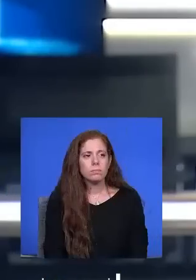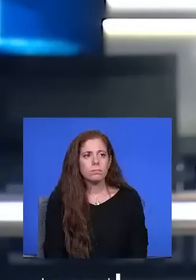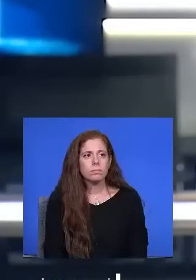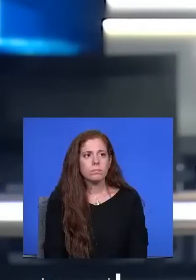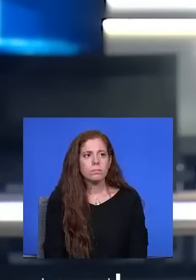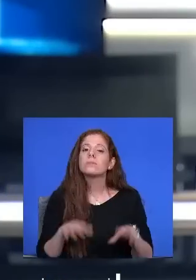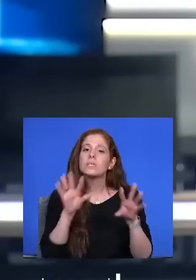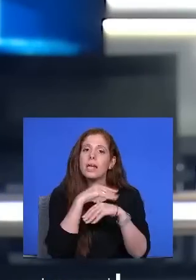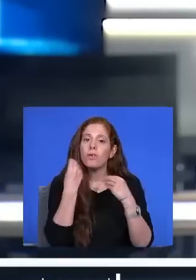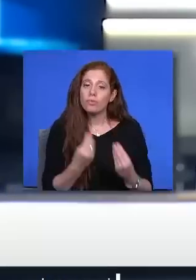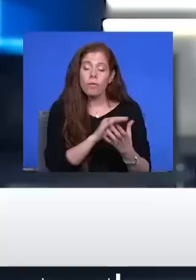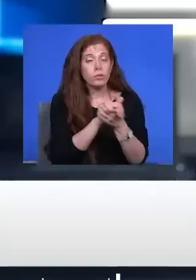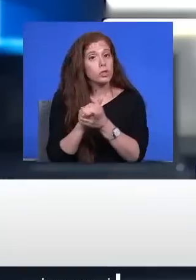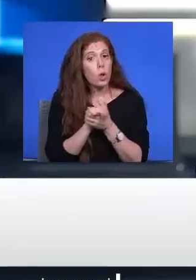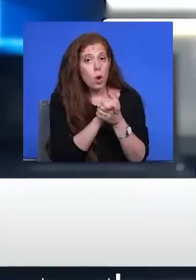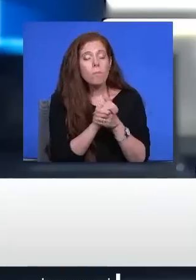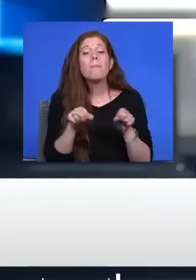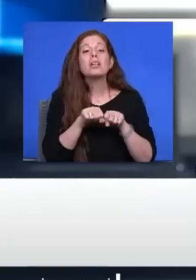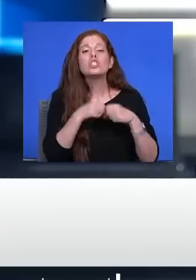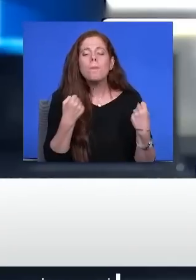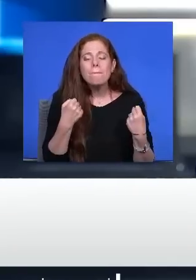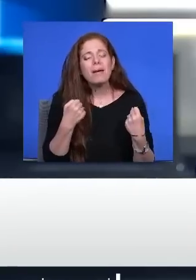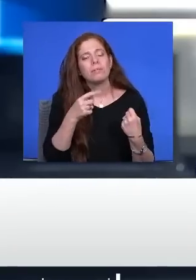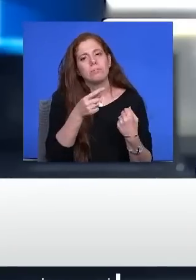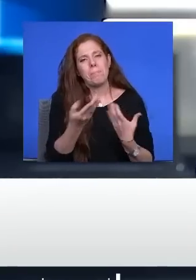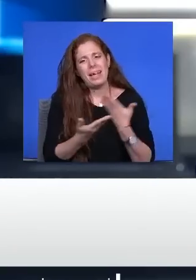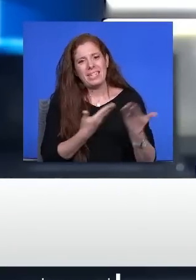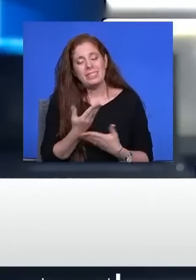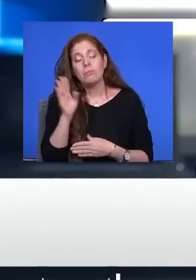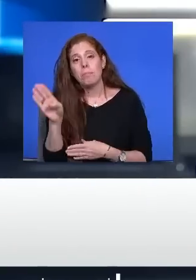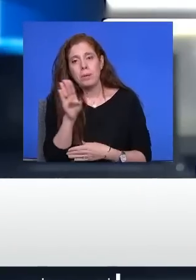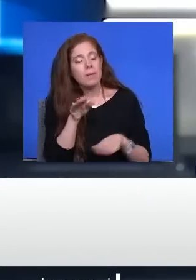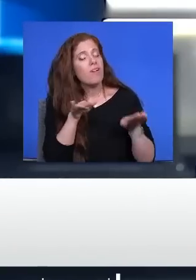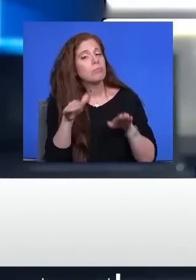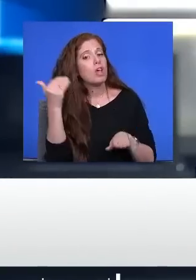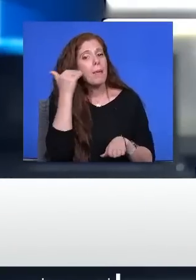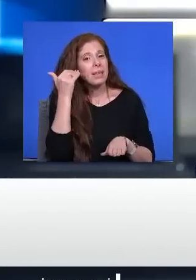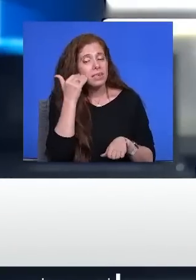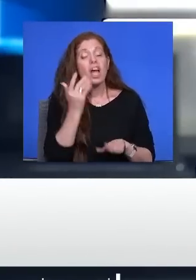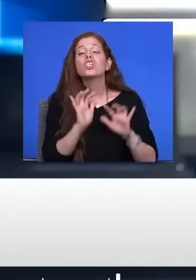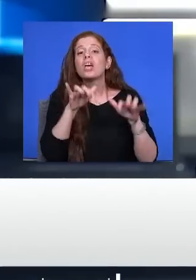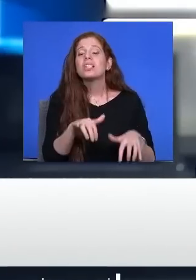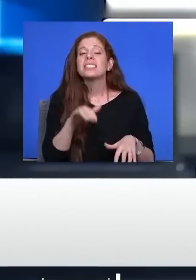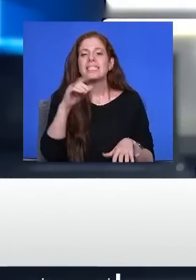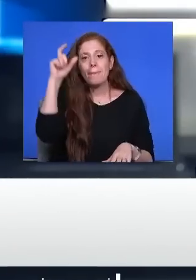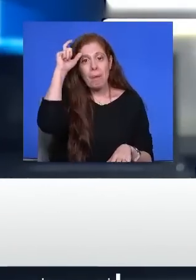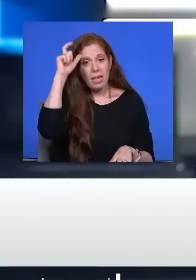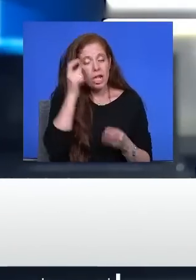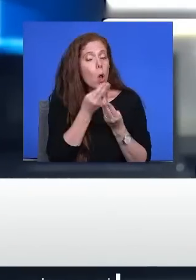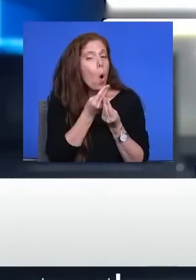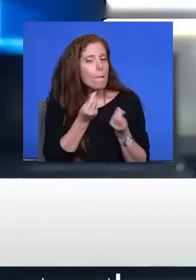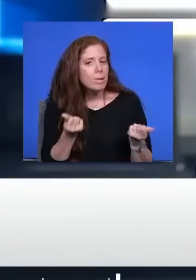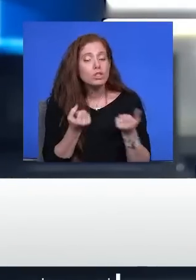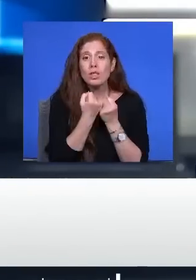טוב, שלום רב לכם. משבר חסר תקדים ביחסי נתניהו והממשל האמריקני, כשהנשיא ביידן רומז כי דמוקרטיה היא